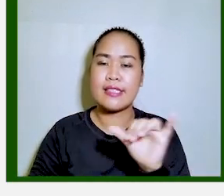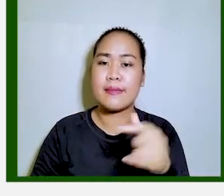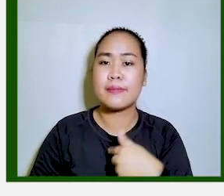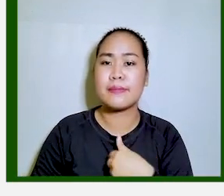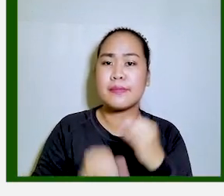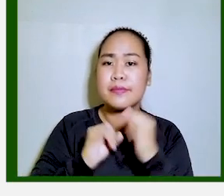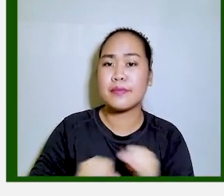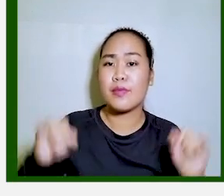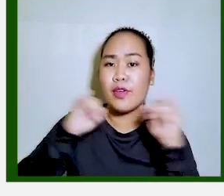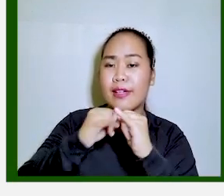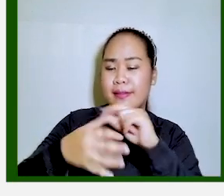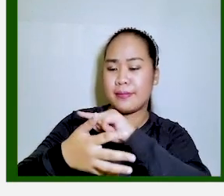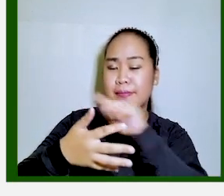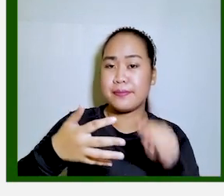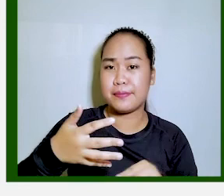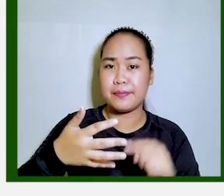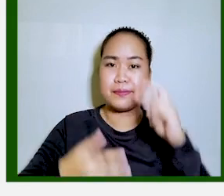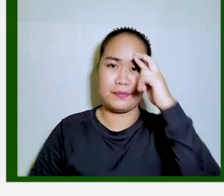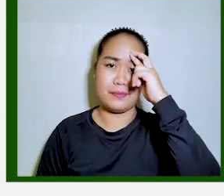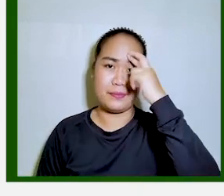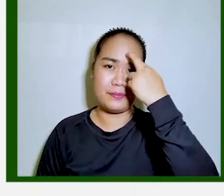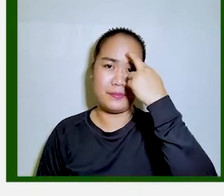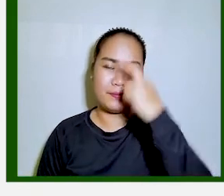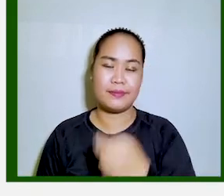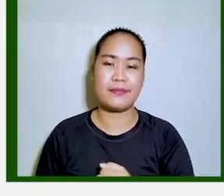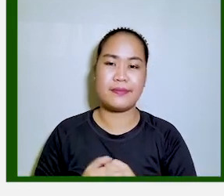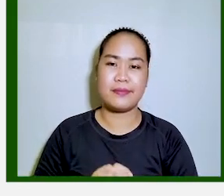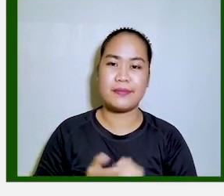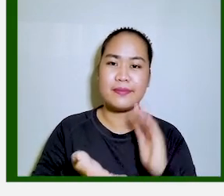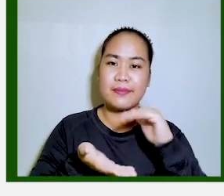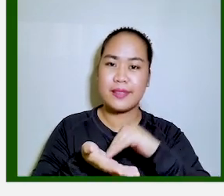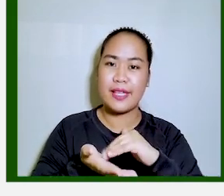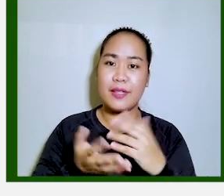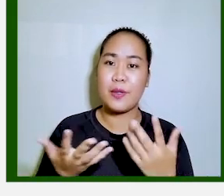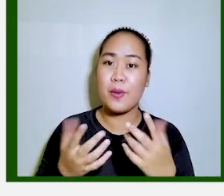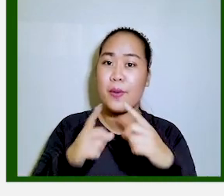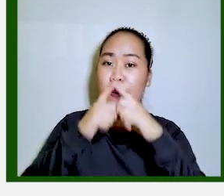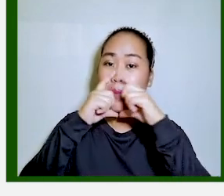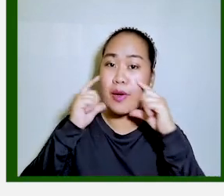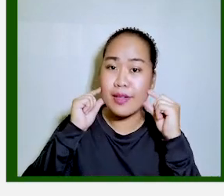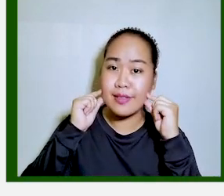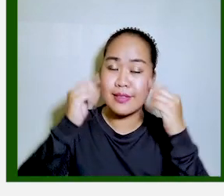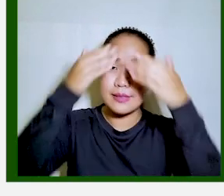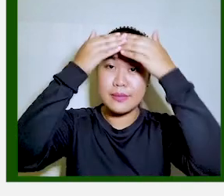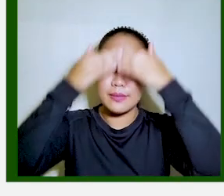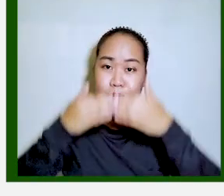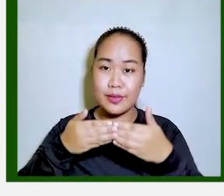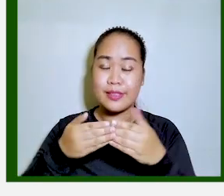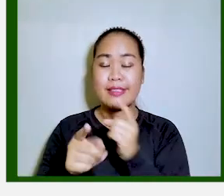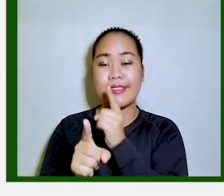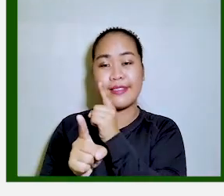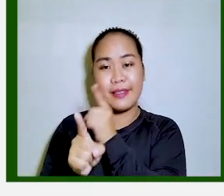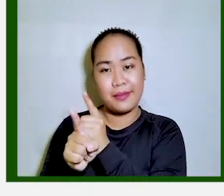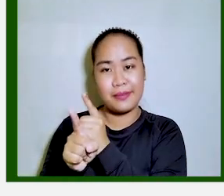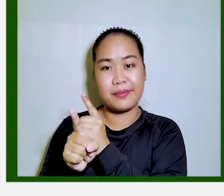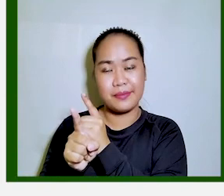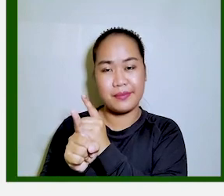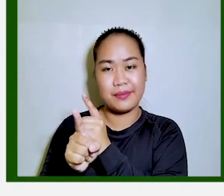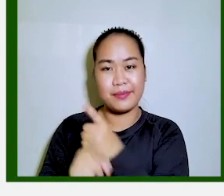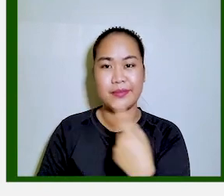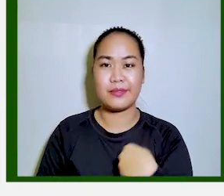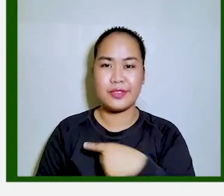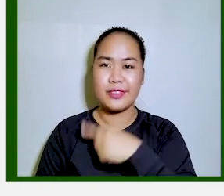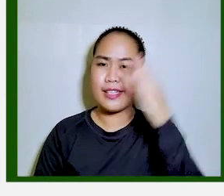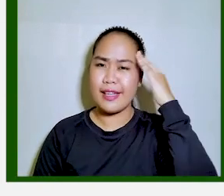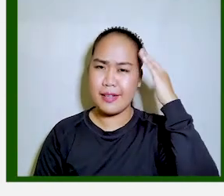things to remember, no? So again, wear our face mask and face shield properly, no? Sanay na tayo dyan, di ba?